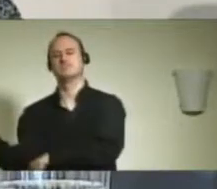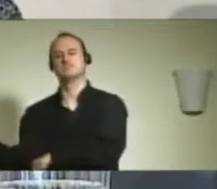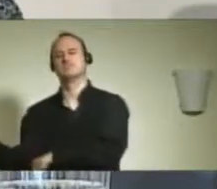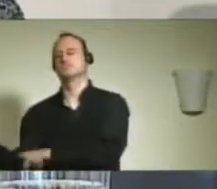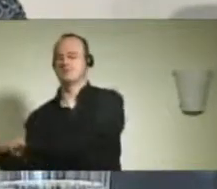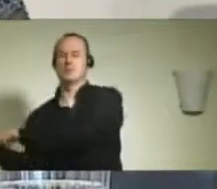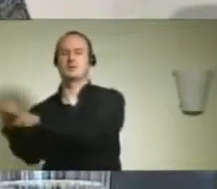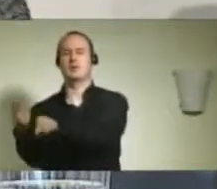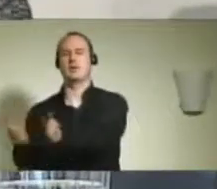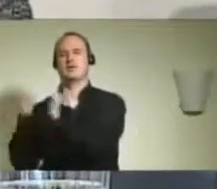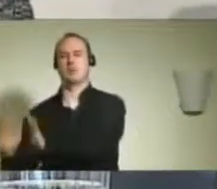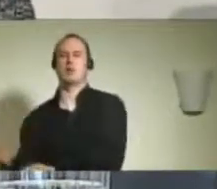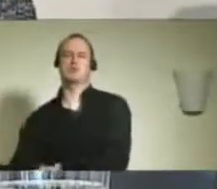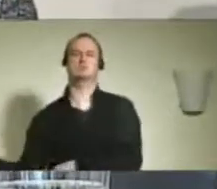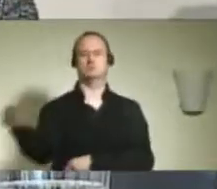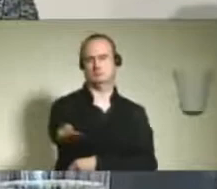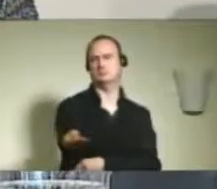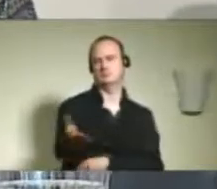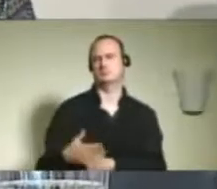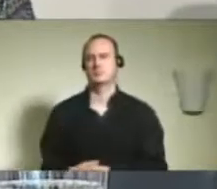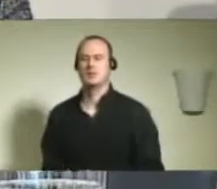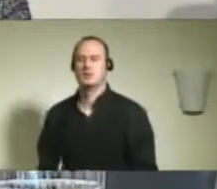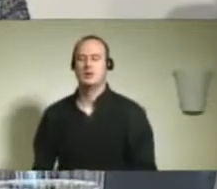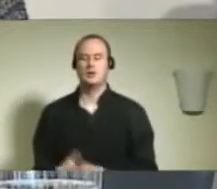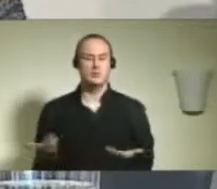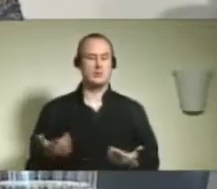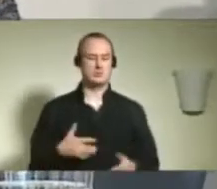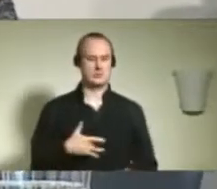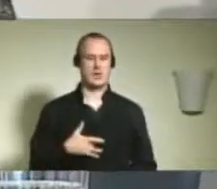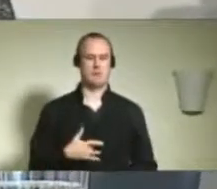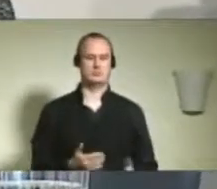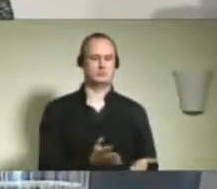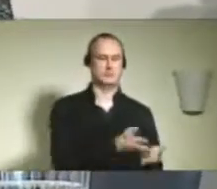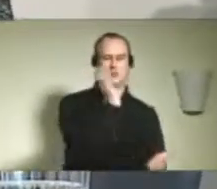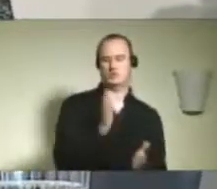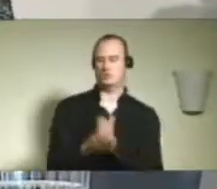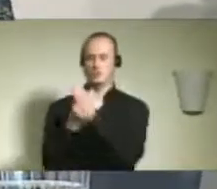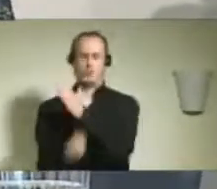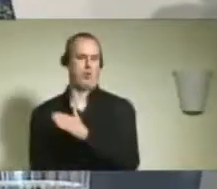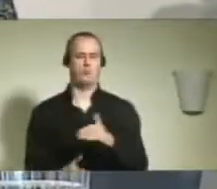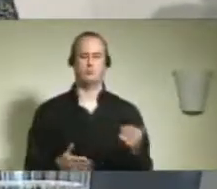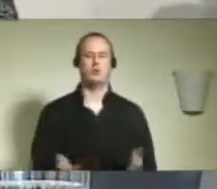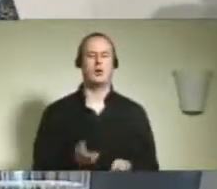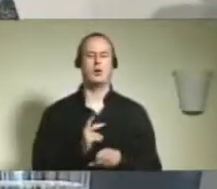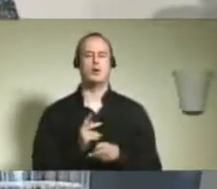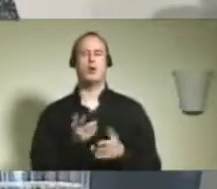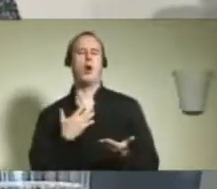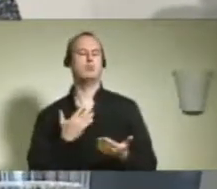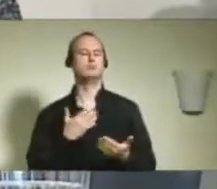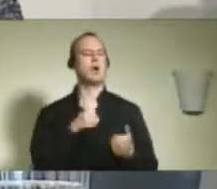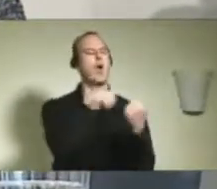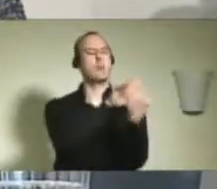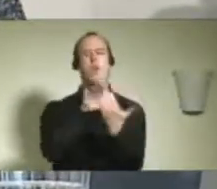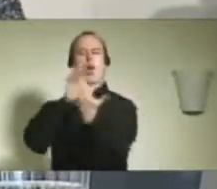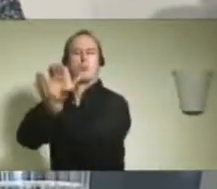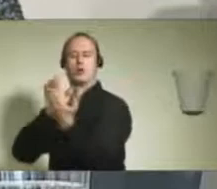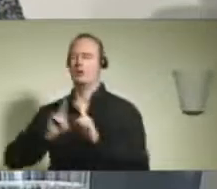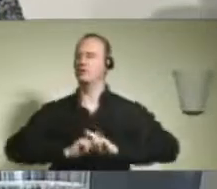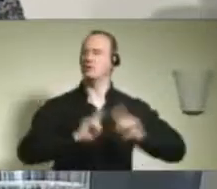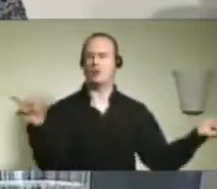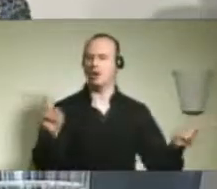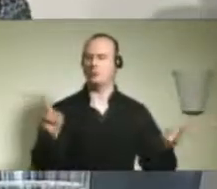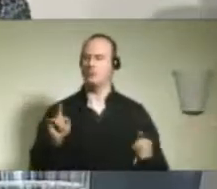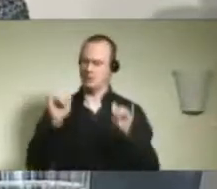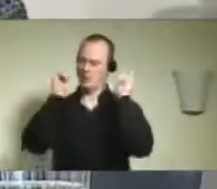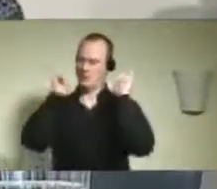même façon, sauf que ceux qui ont des besoins plus spéciaux, ils vont sur des spécialistes, et que les opérations simples se font plus au niveau